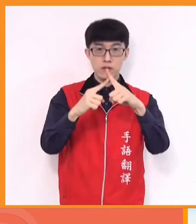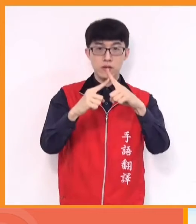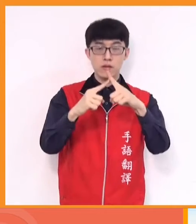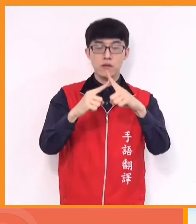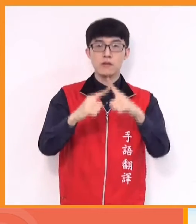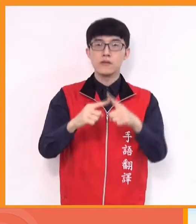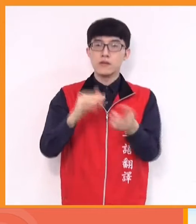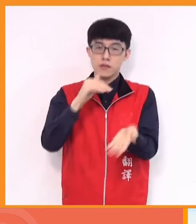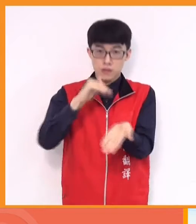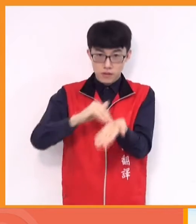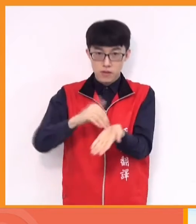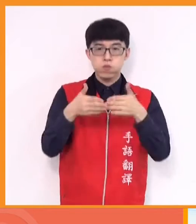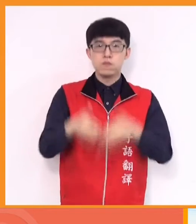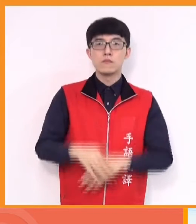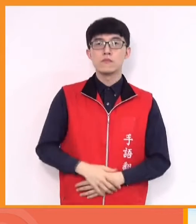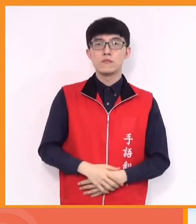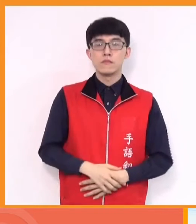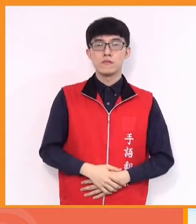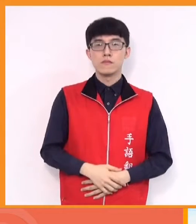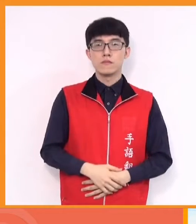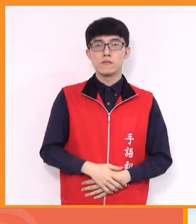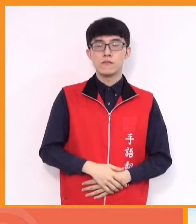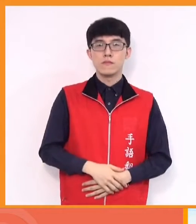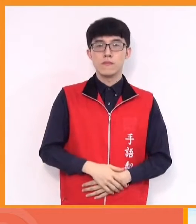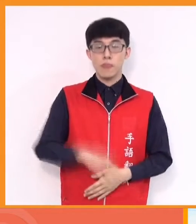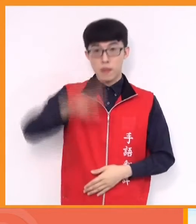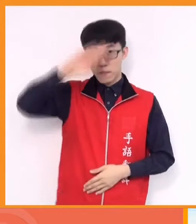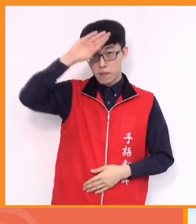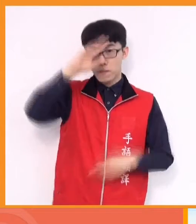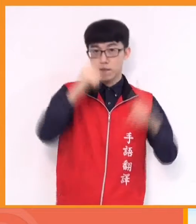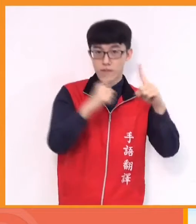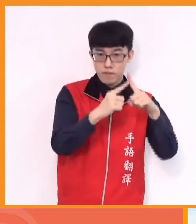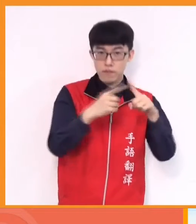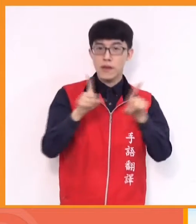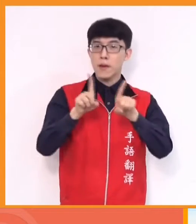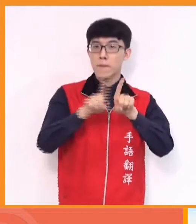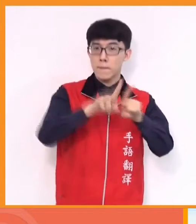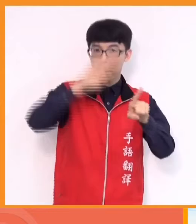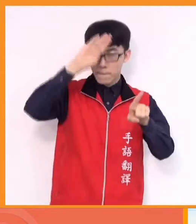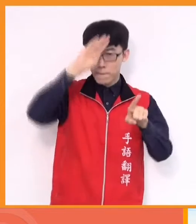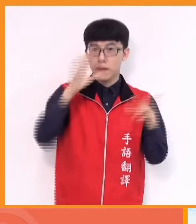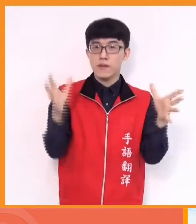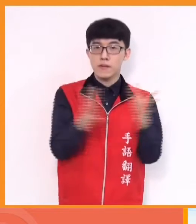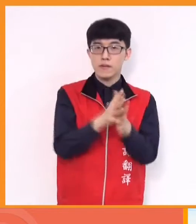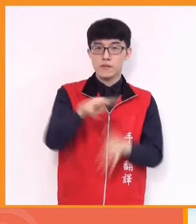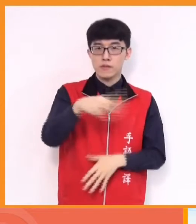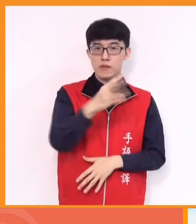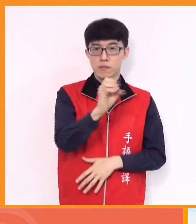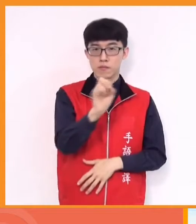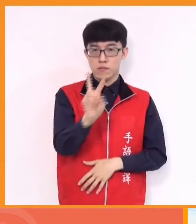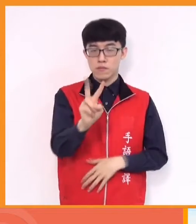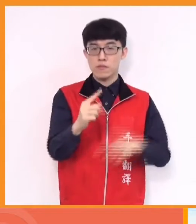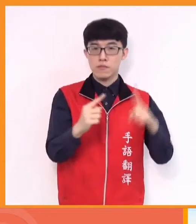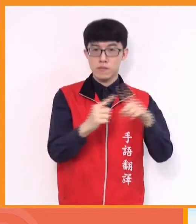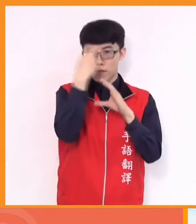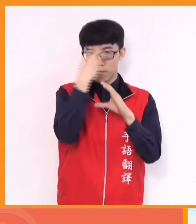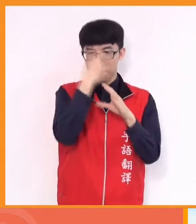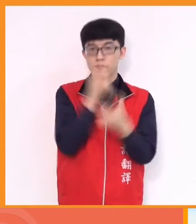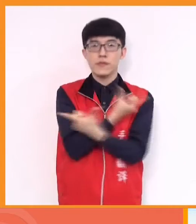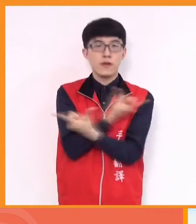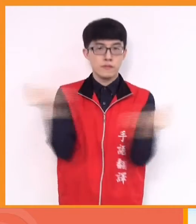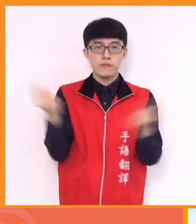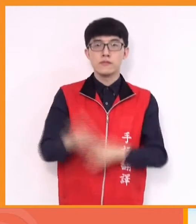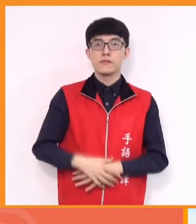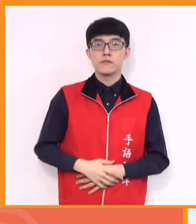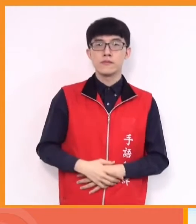医护人员跟行政人员，病人的部分加上陪病的家属302位，也必须要进行裁检。